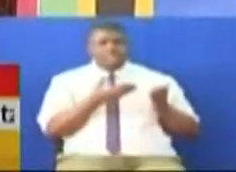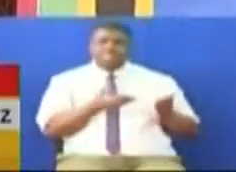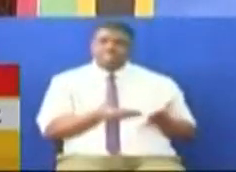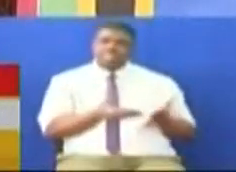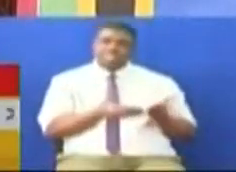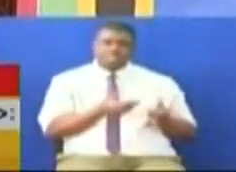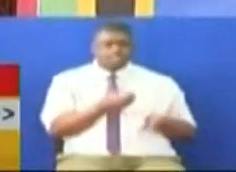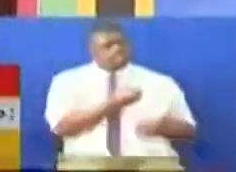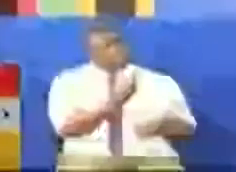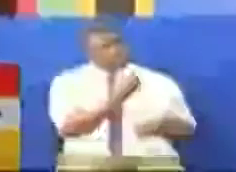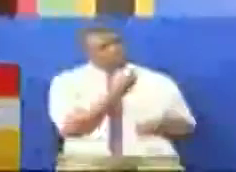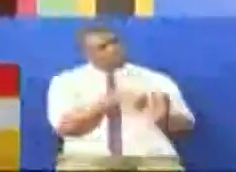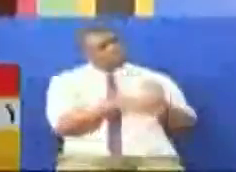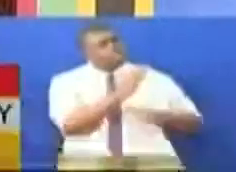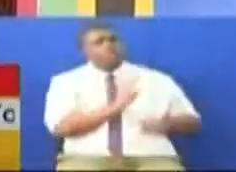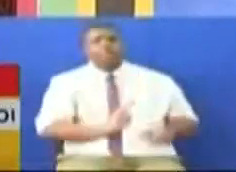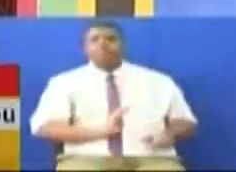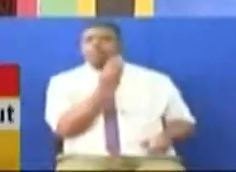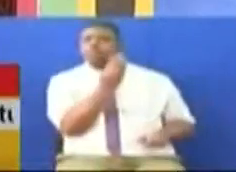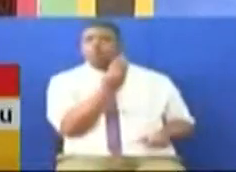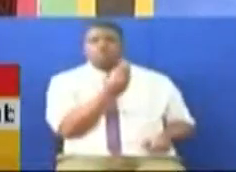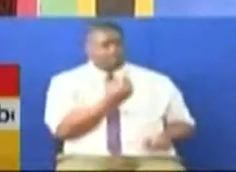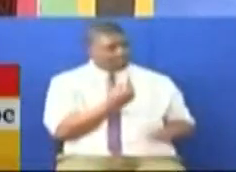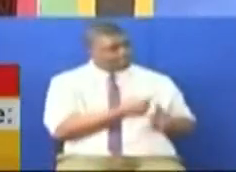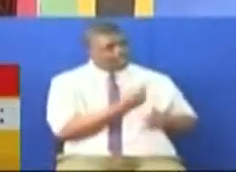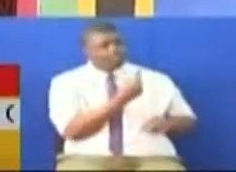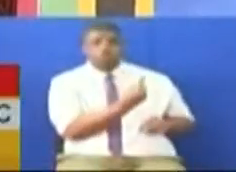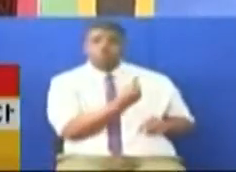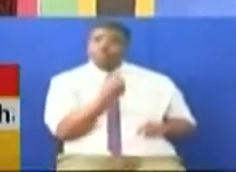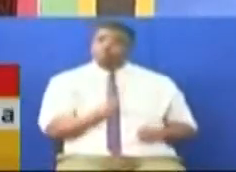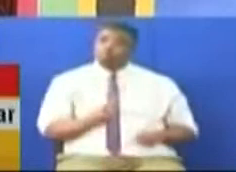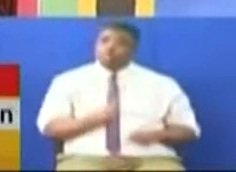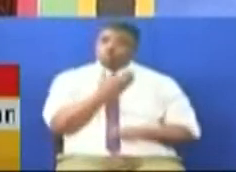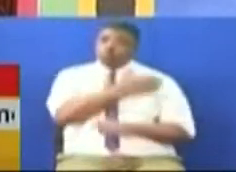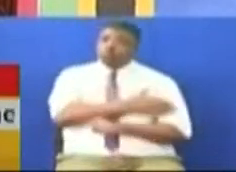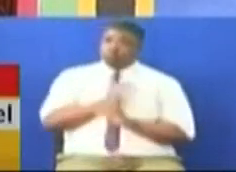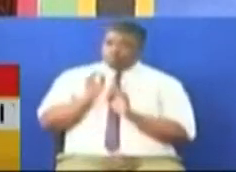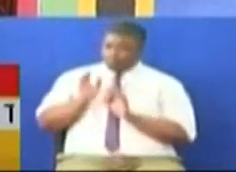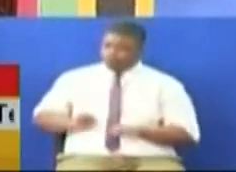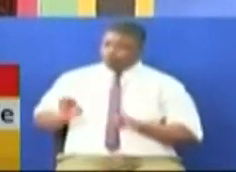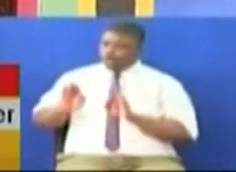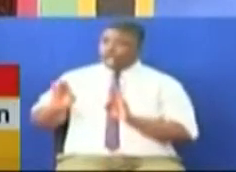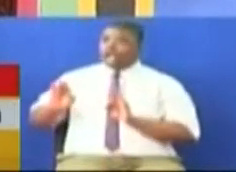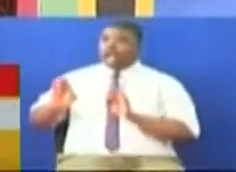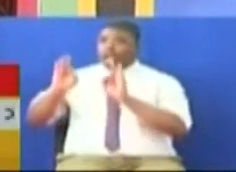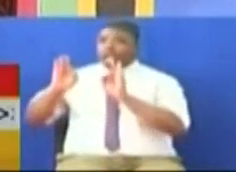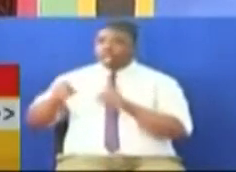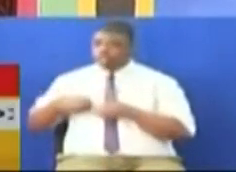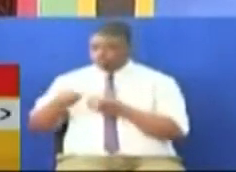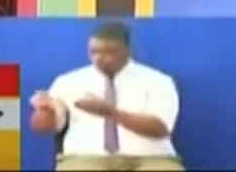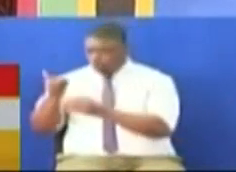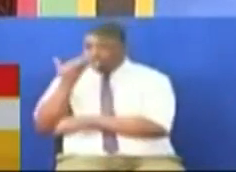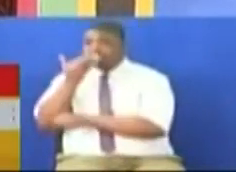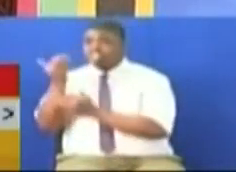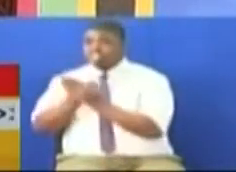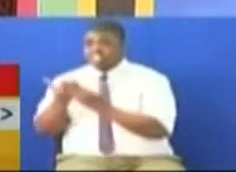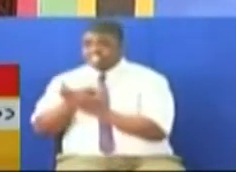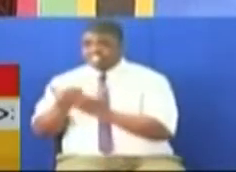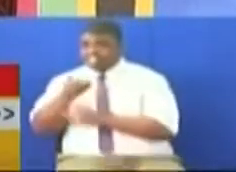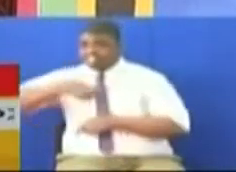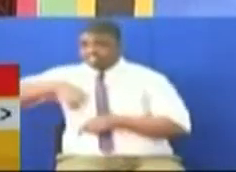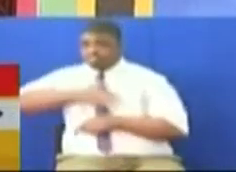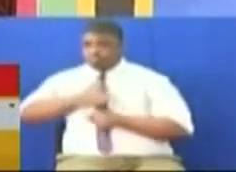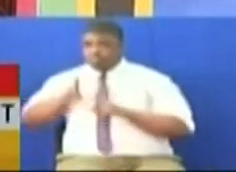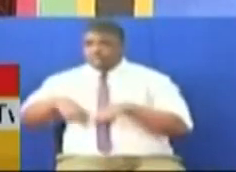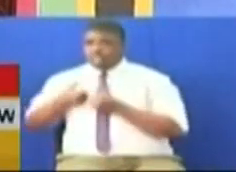thamani ya shilingi bilioni 101 ili kuhakikisha kwamba wanatoa huduma bora katika nchi yetu. Lakini wamekosa hizi fedha kwa sababu tayari